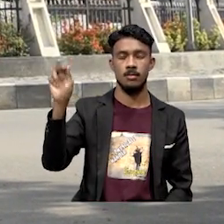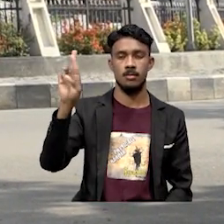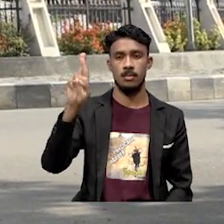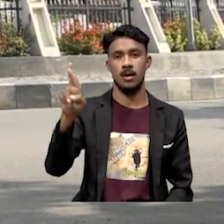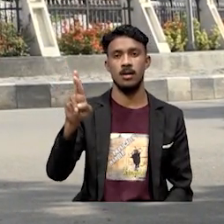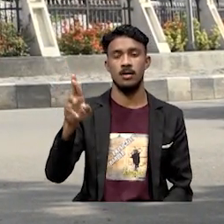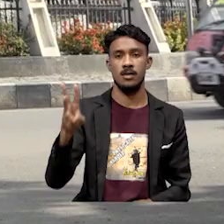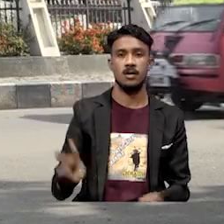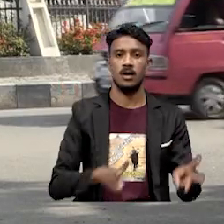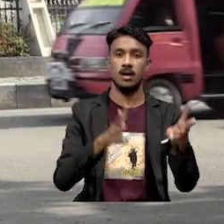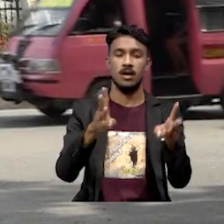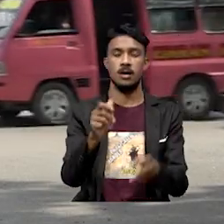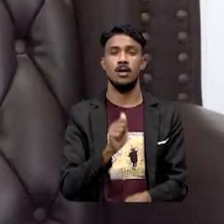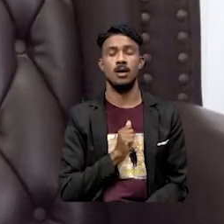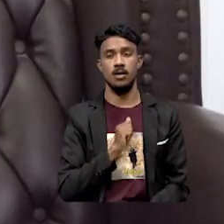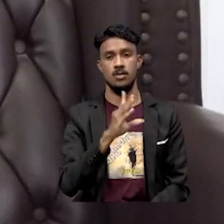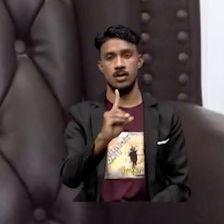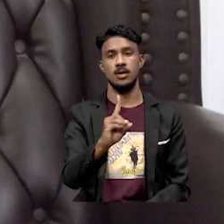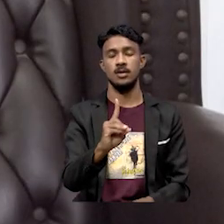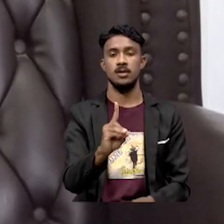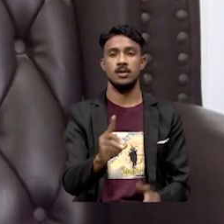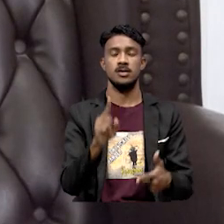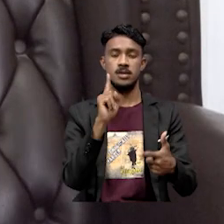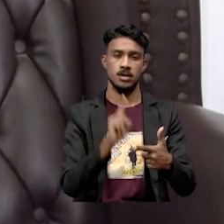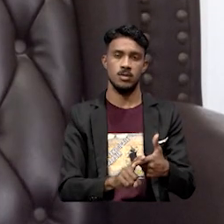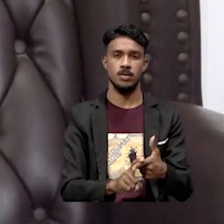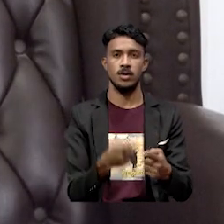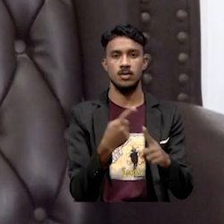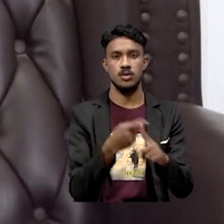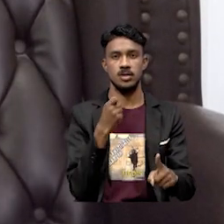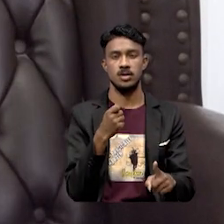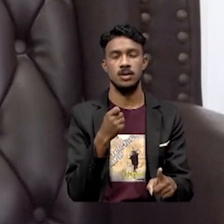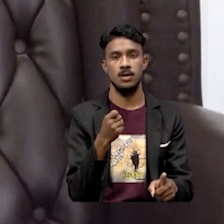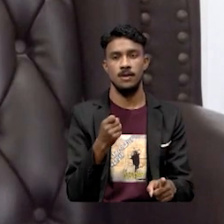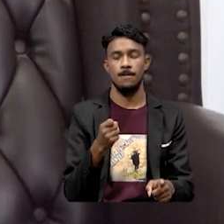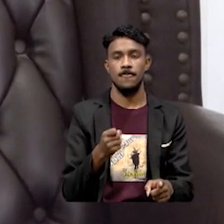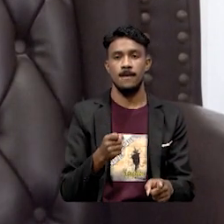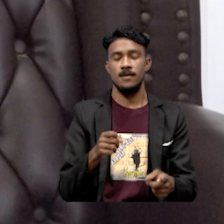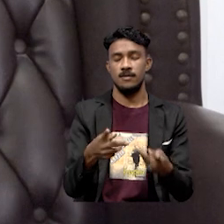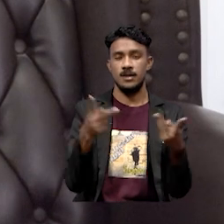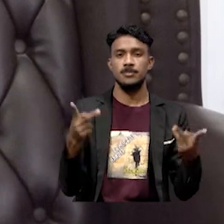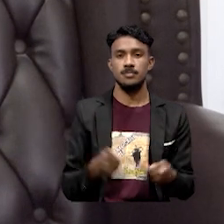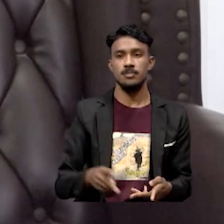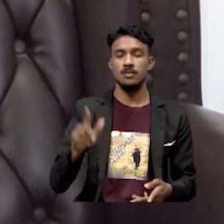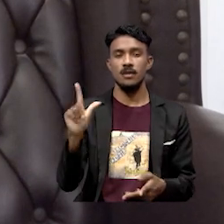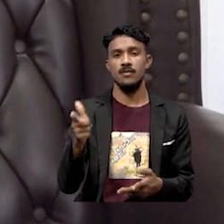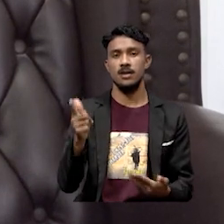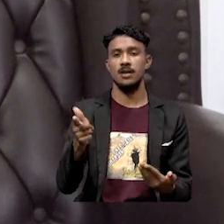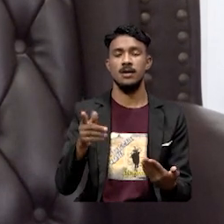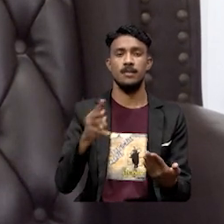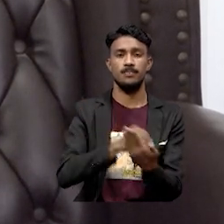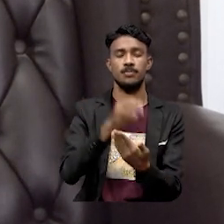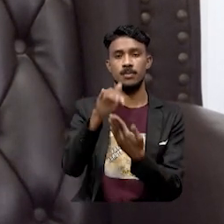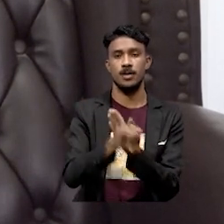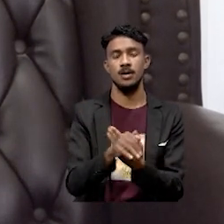dalam audiang ini. Segundo maka husi Avenida 20 de Maio, kata kusi Akadiru Hong mai